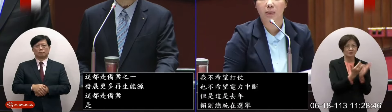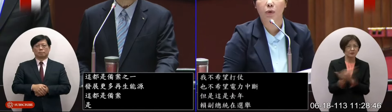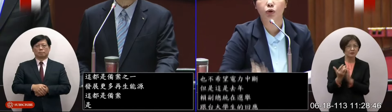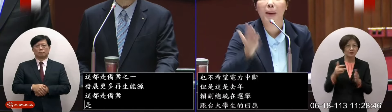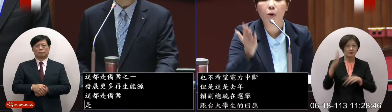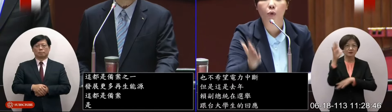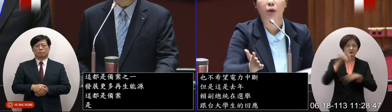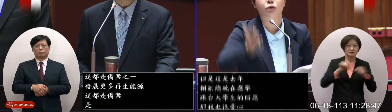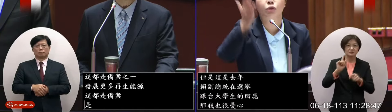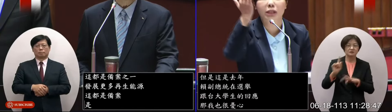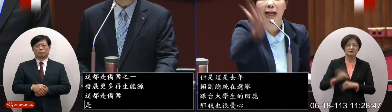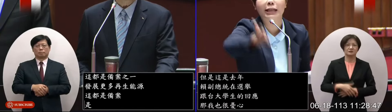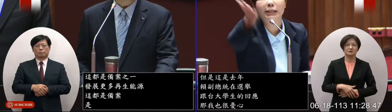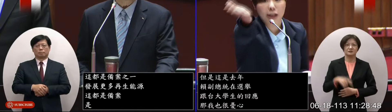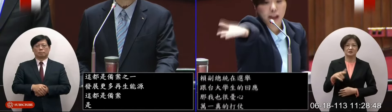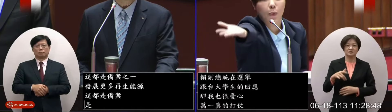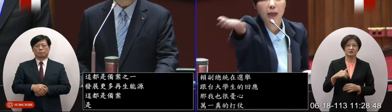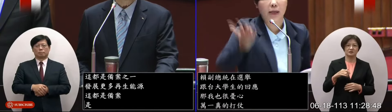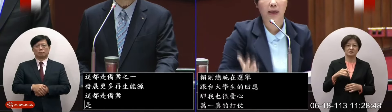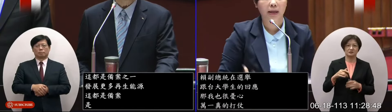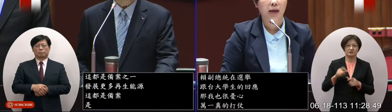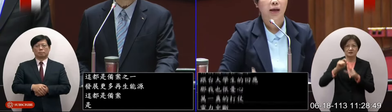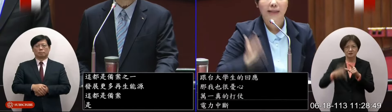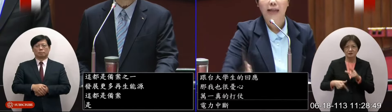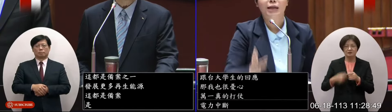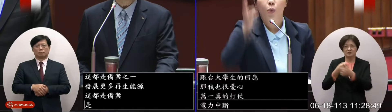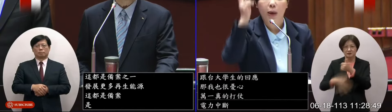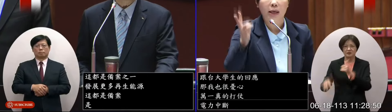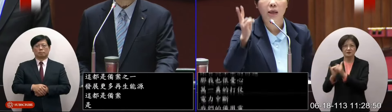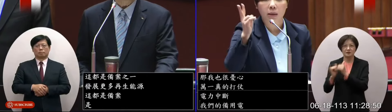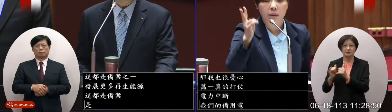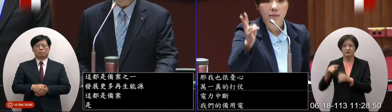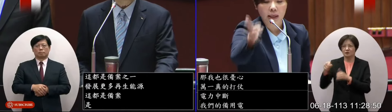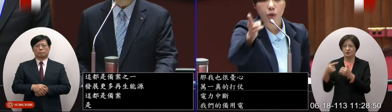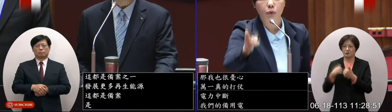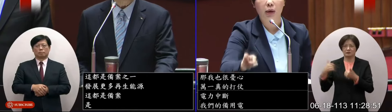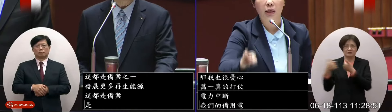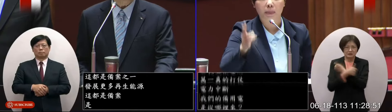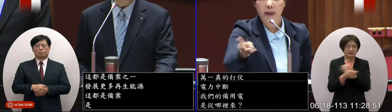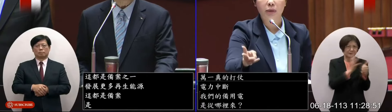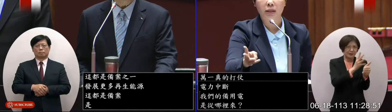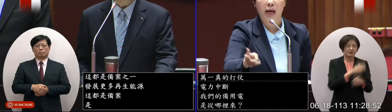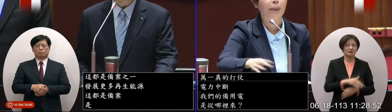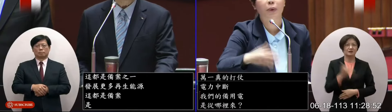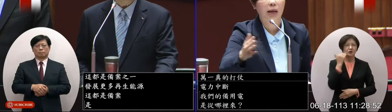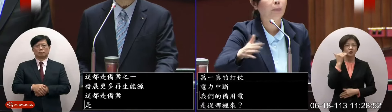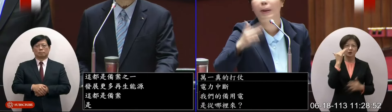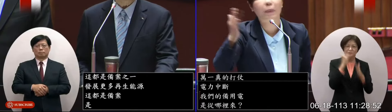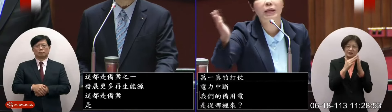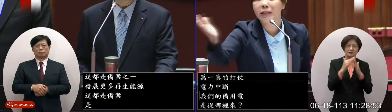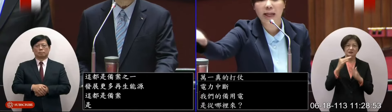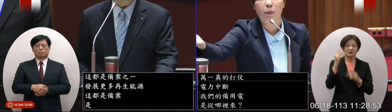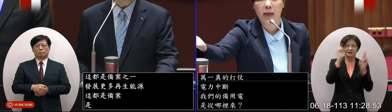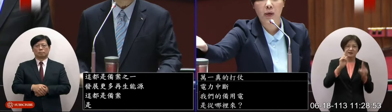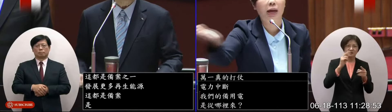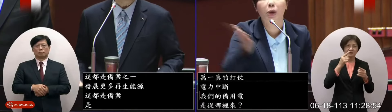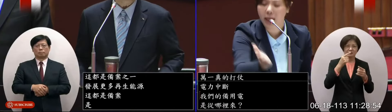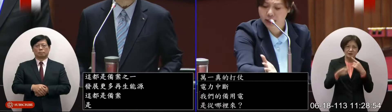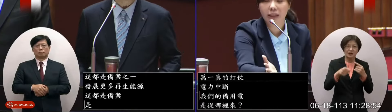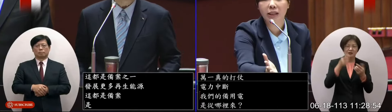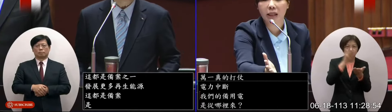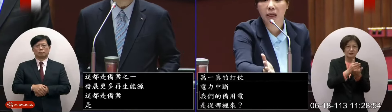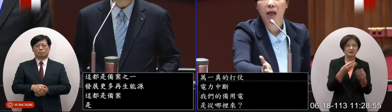案是什么，我就帮国人所有的产业界请问你们，打仗万一电力中断，你的备用电是什么？它不一定是三五年以